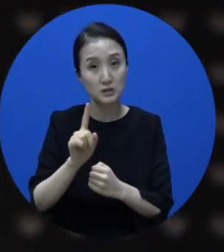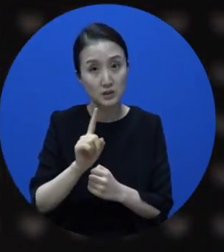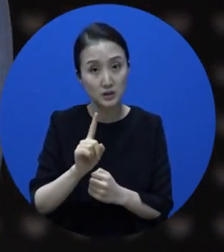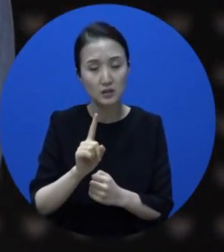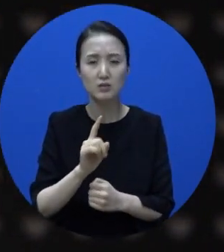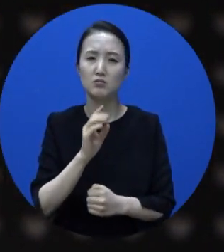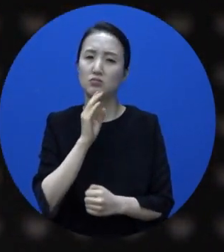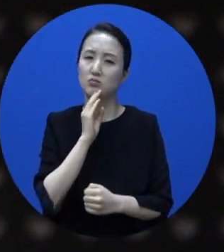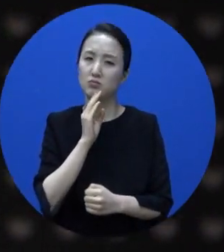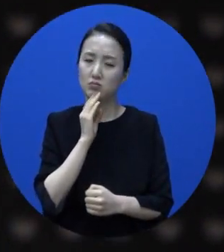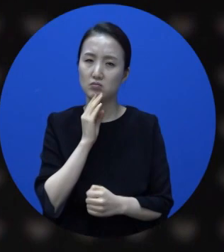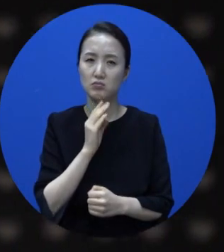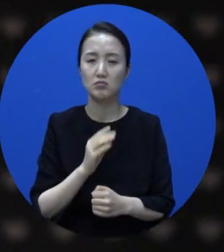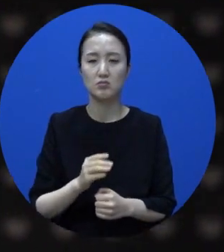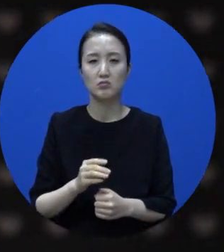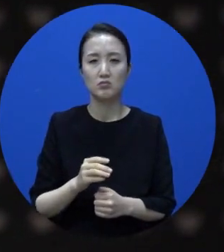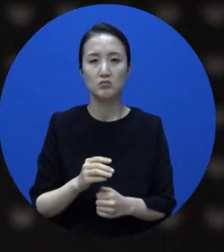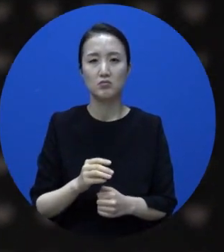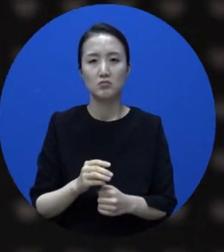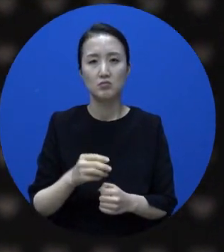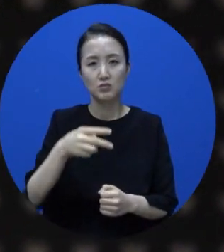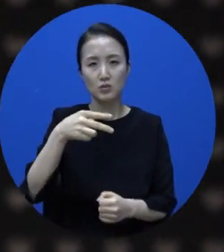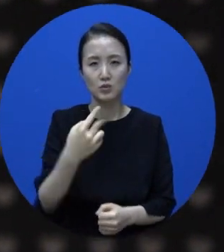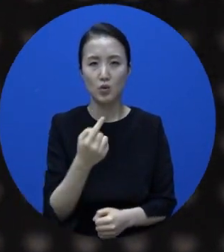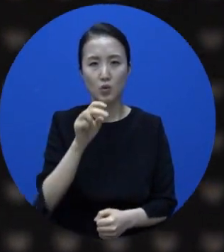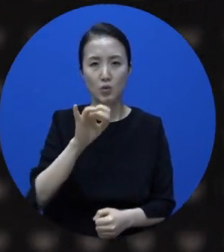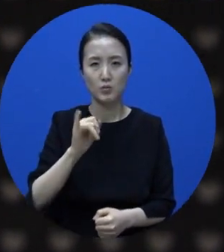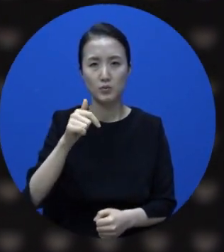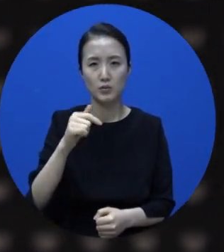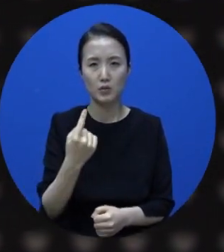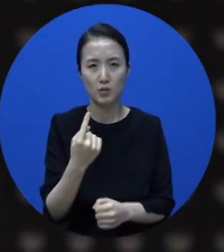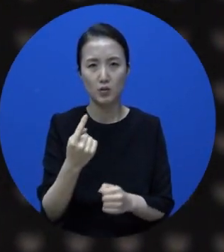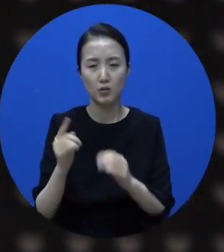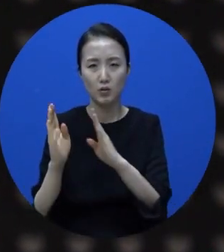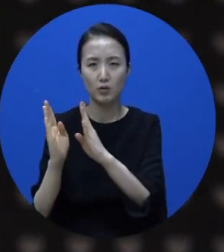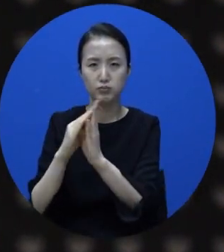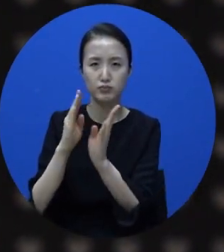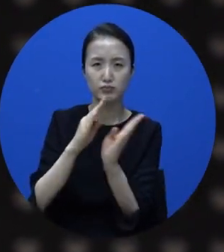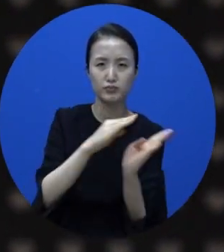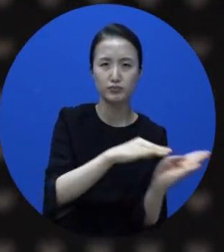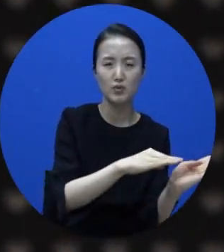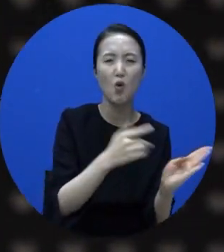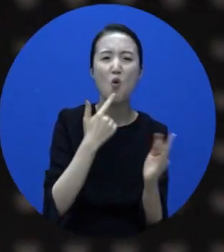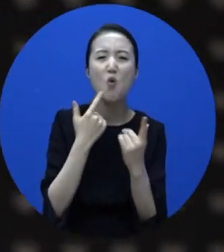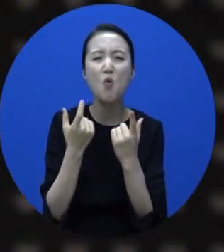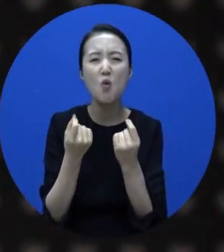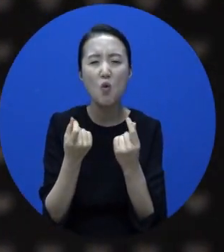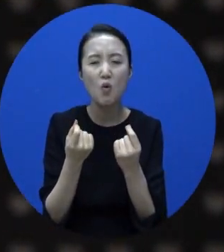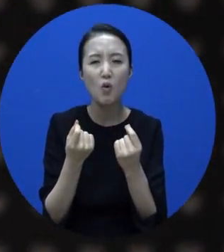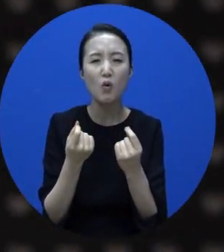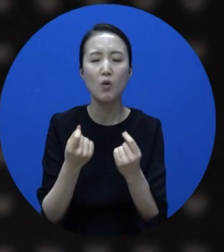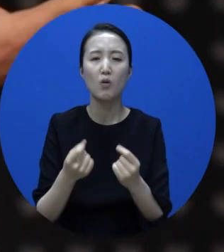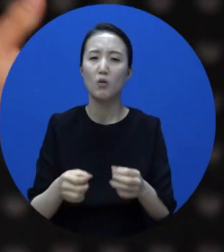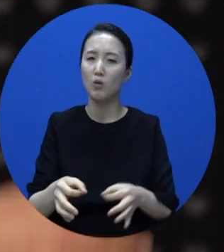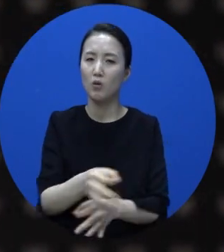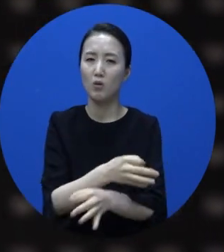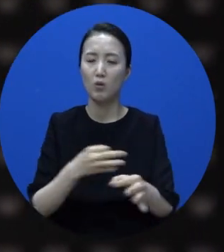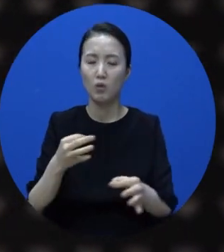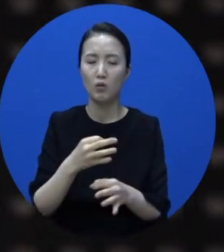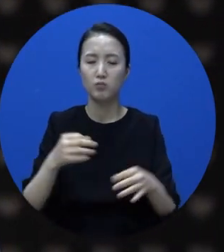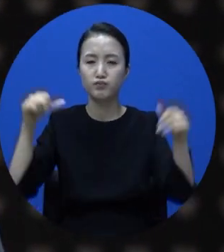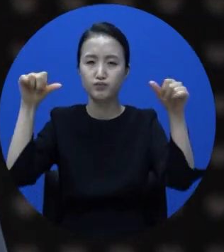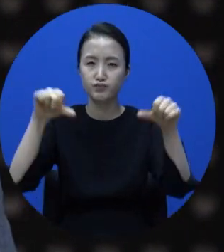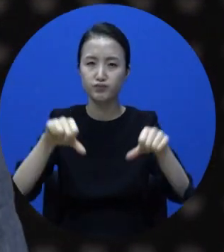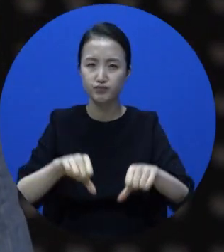쓰러지듯이 점점 점점 파 강하는 국면이다 라고 말씀드릴 수 있어요 그런데 경기가 호황일